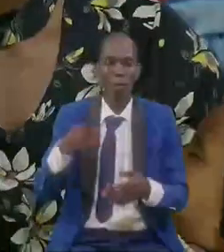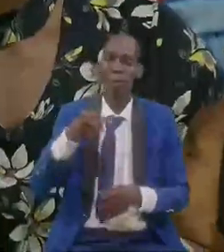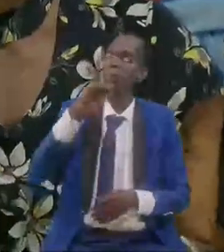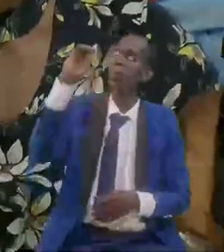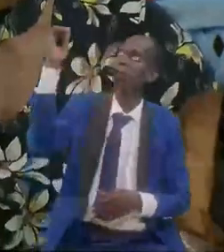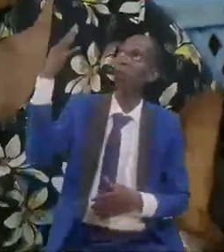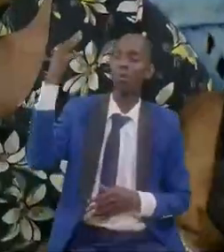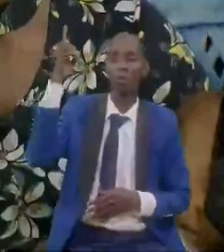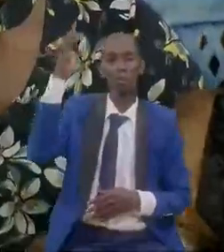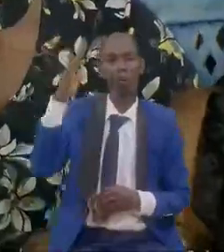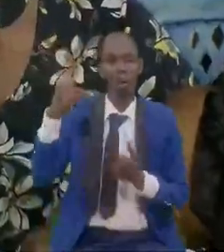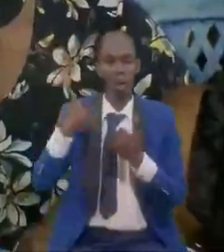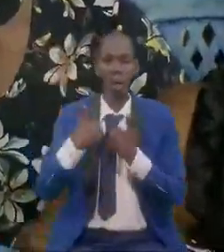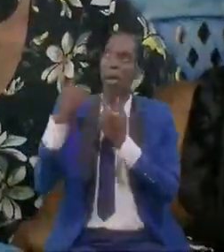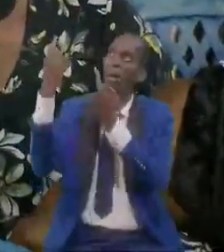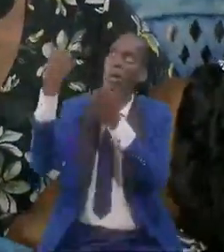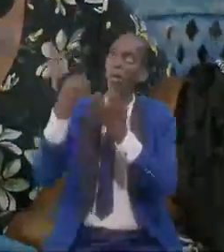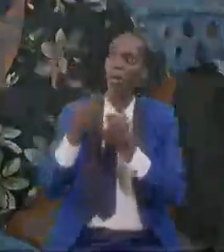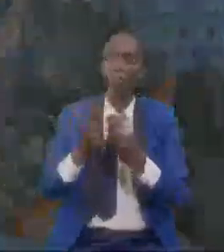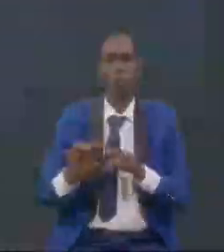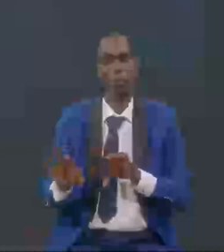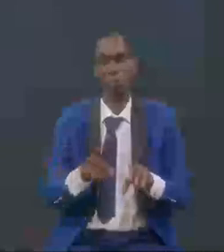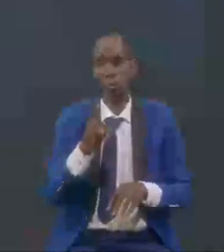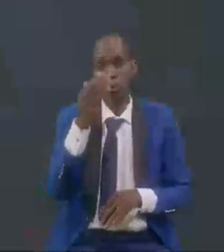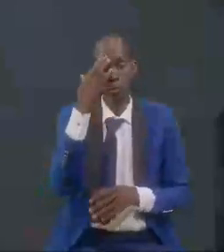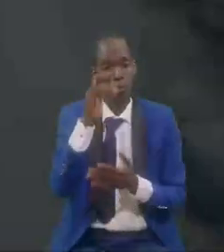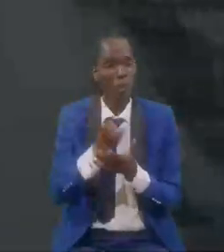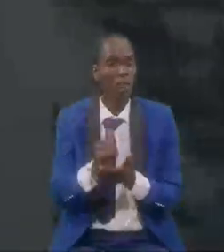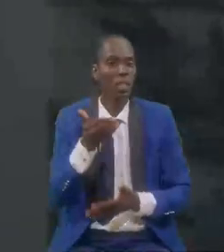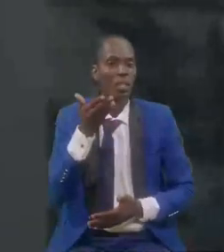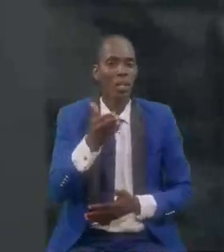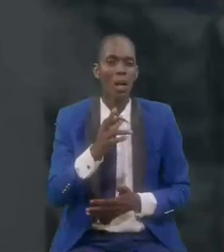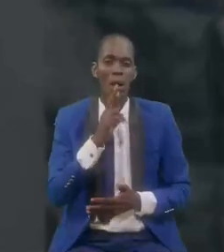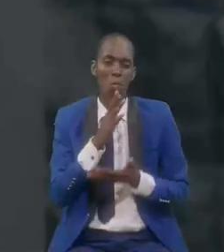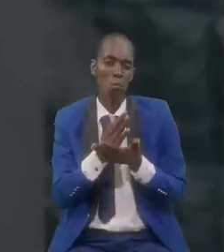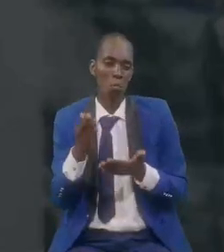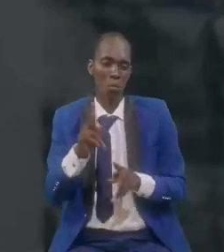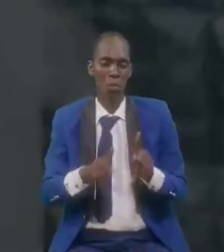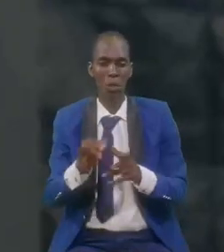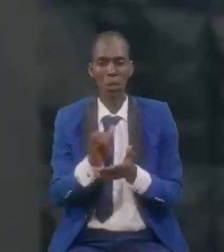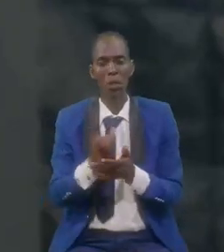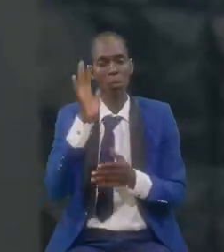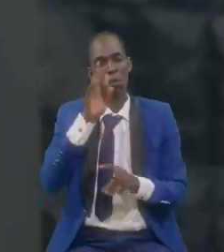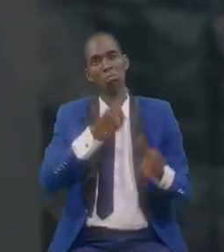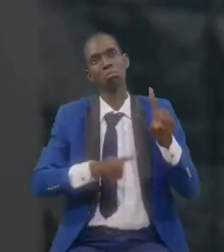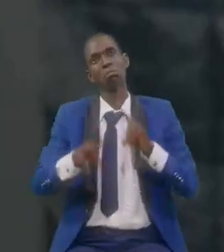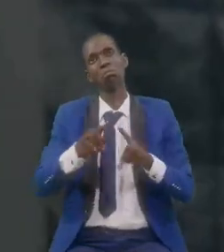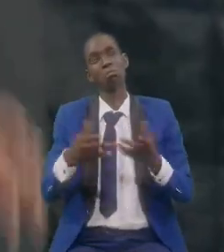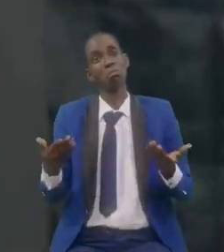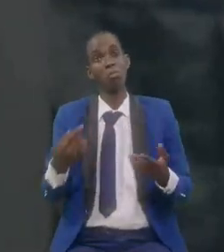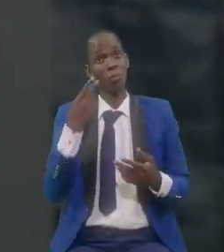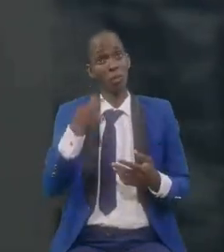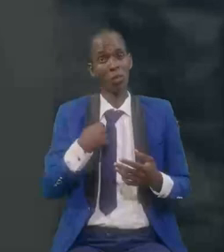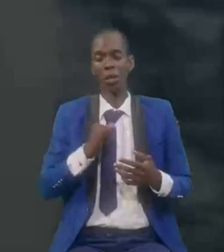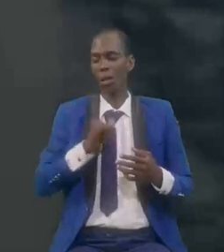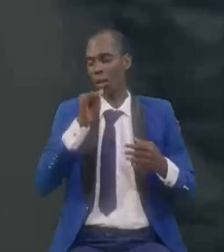Dieu est venue accomplir. Dans nos vies, il y a des gens qui diront, vous savez, je suis